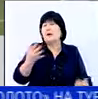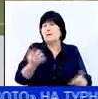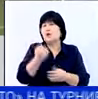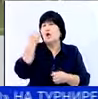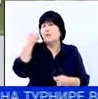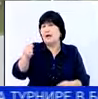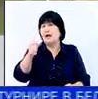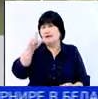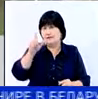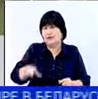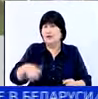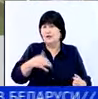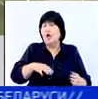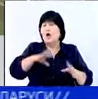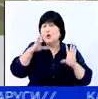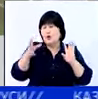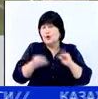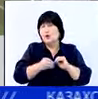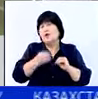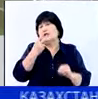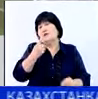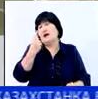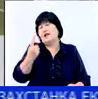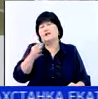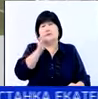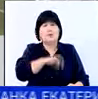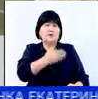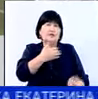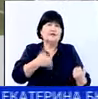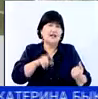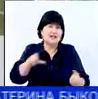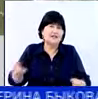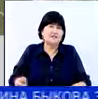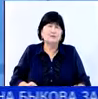победу хозяевам поля. Итоговый счет игры 2-1 в пользу тарасцев.